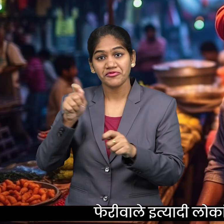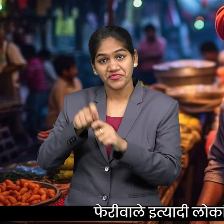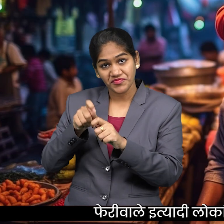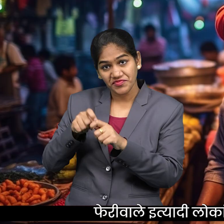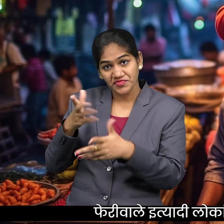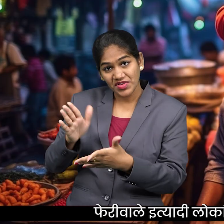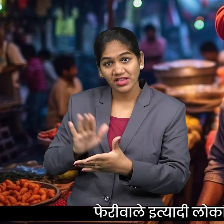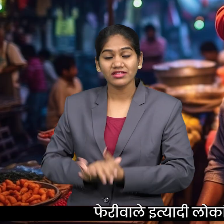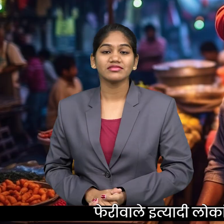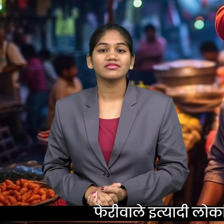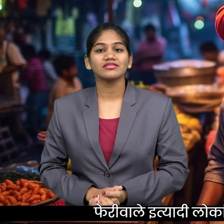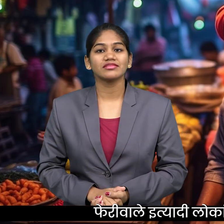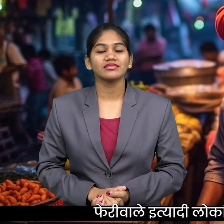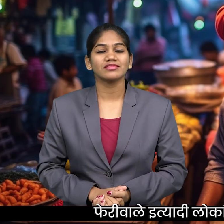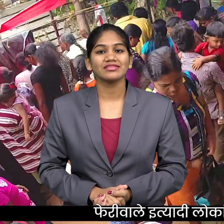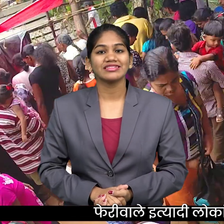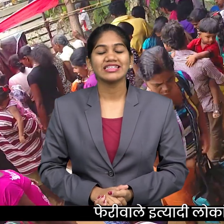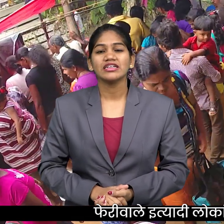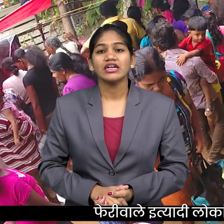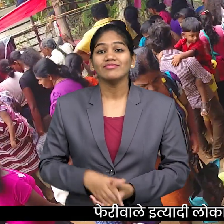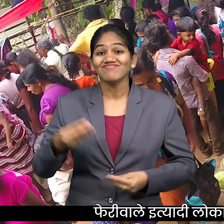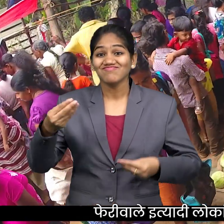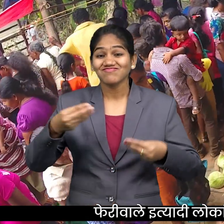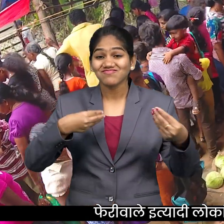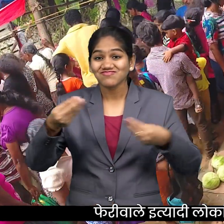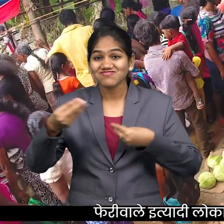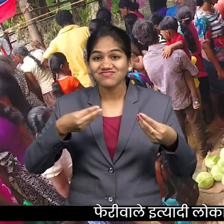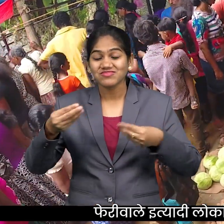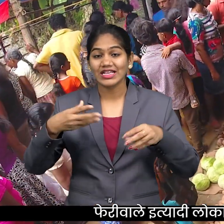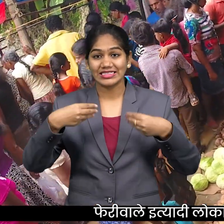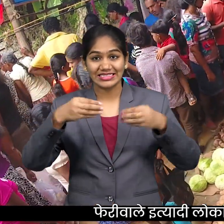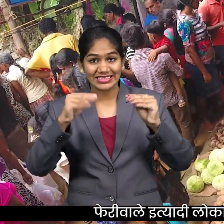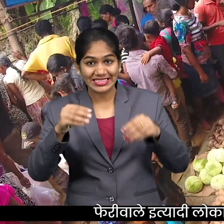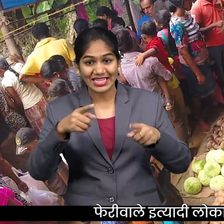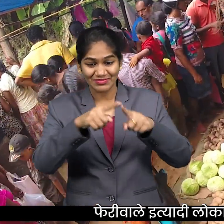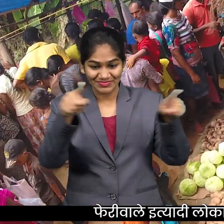फेरीवाले इत्यादी लोकांचा एक मोठा वर्ग स्वयंरोजगार आहे.